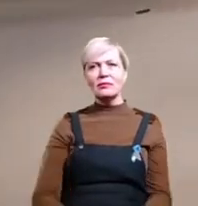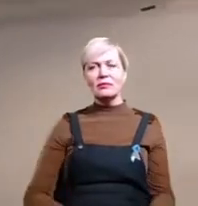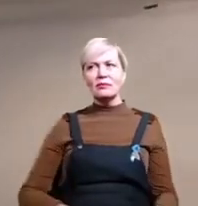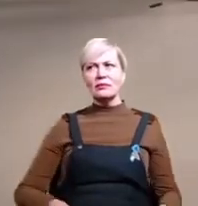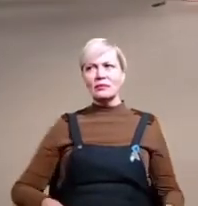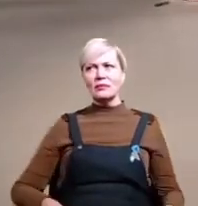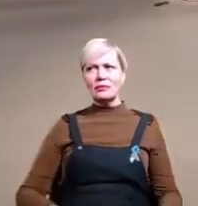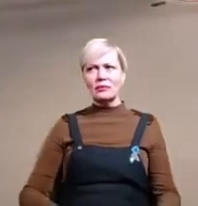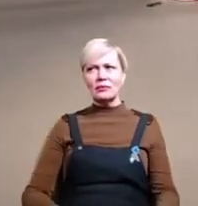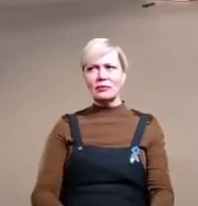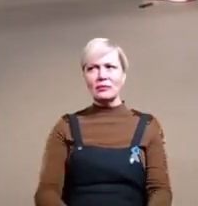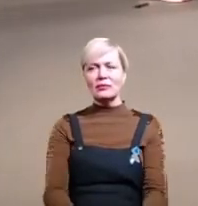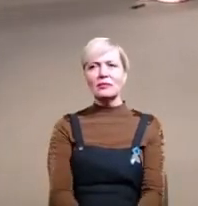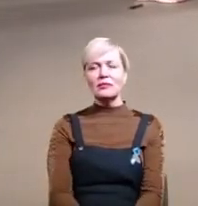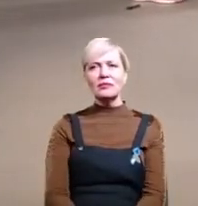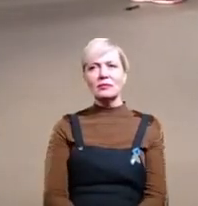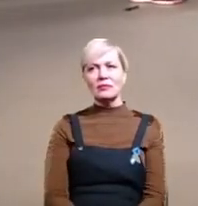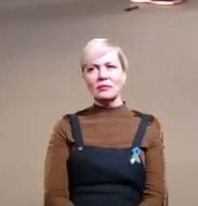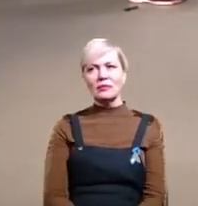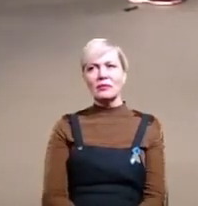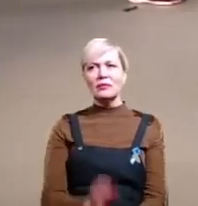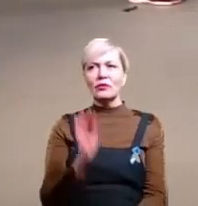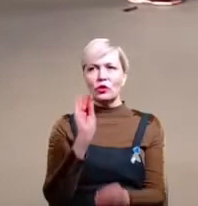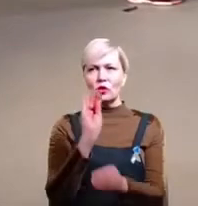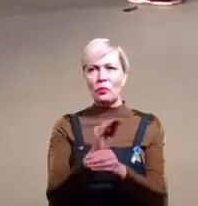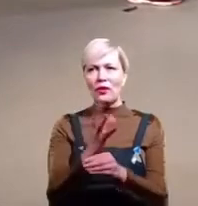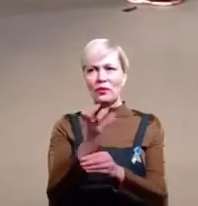Да, да. Добавим еще 2 часа.